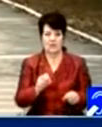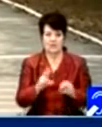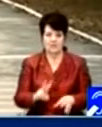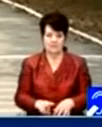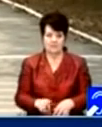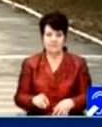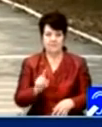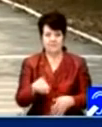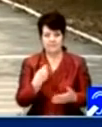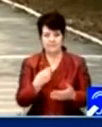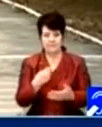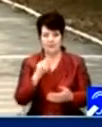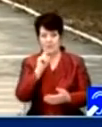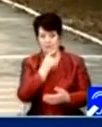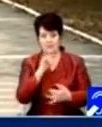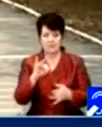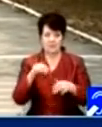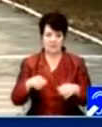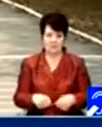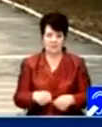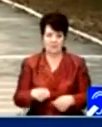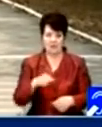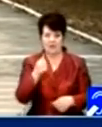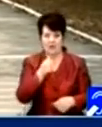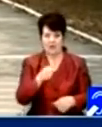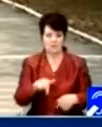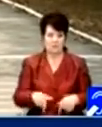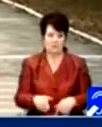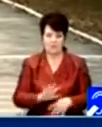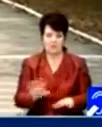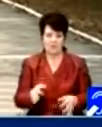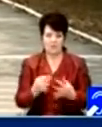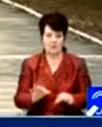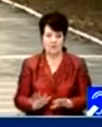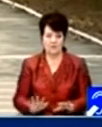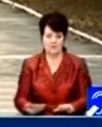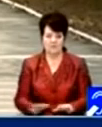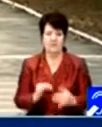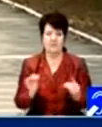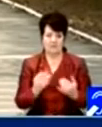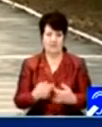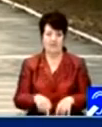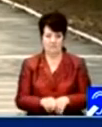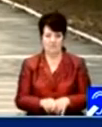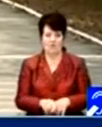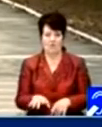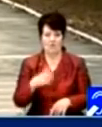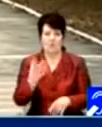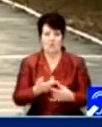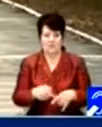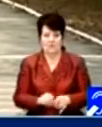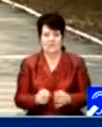științele economice și dreptul. Anul acesta n-a fost o excepție. Interesul a fost tot atât de